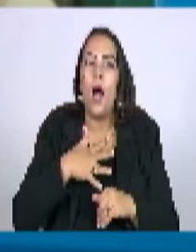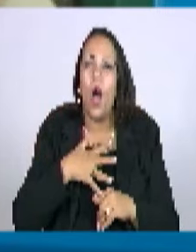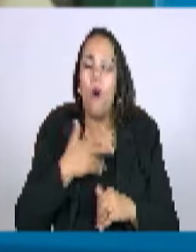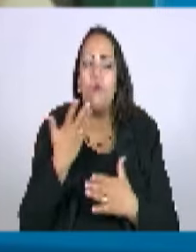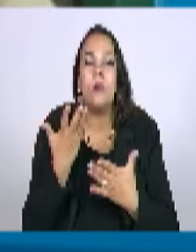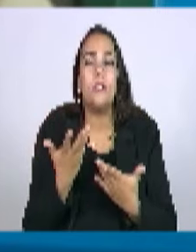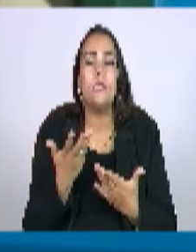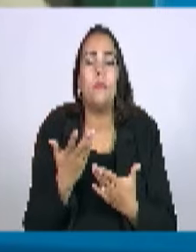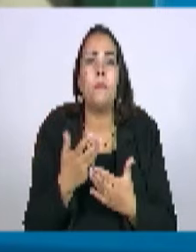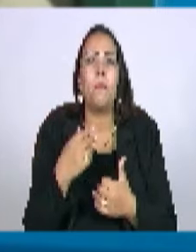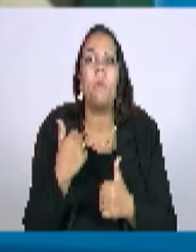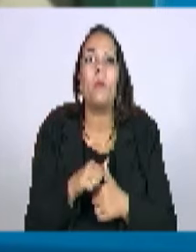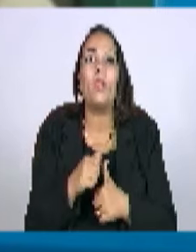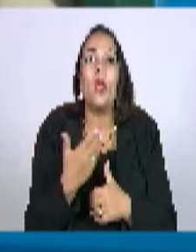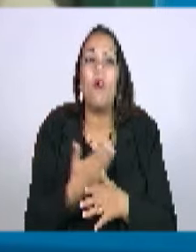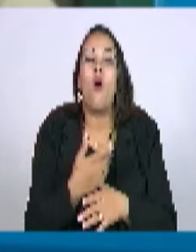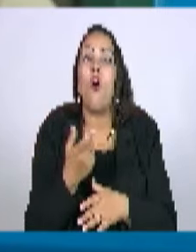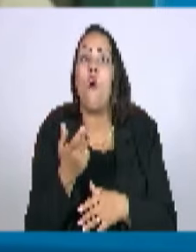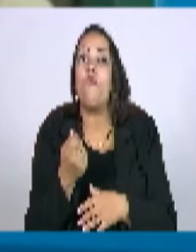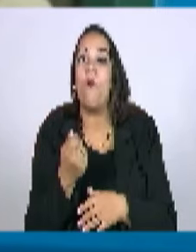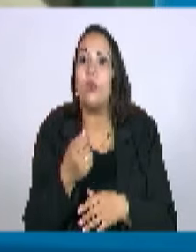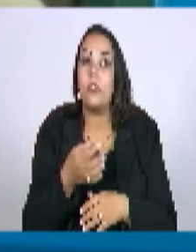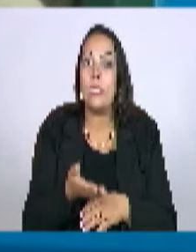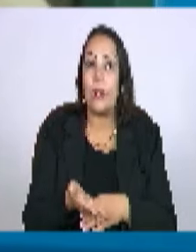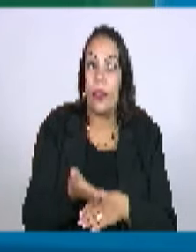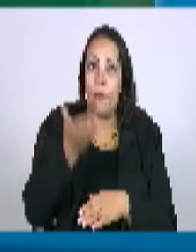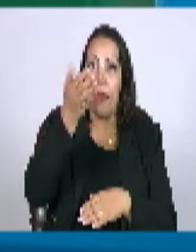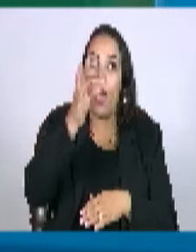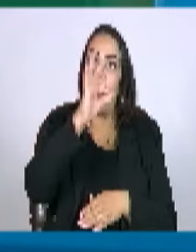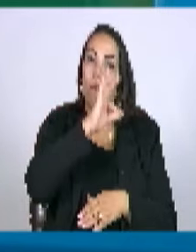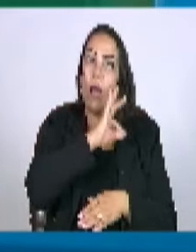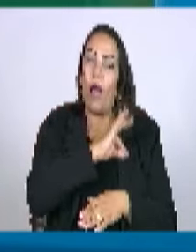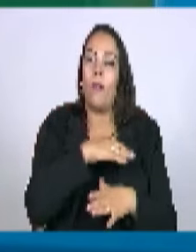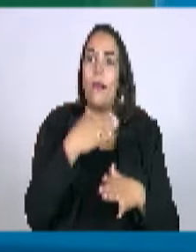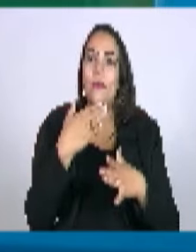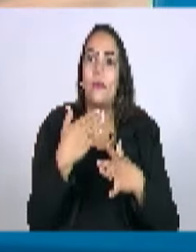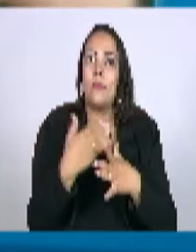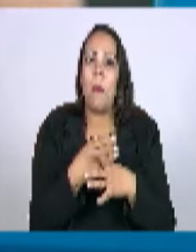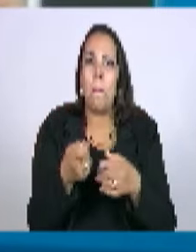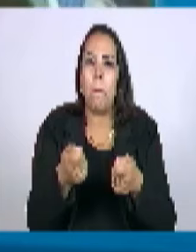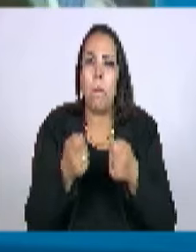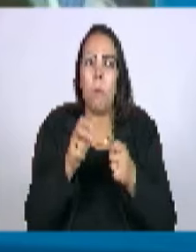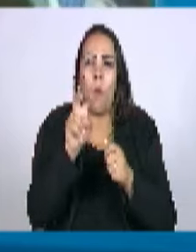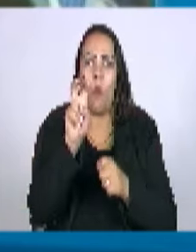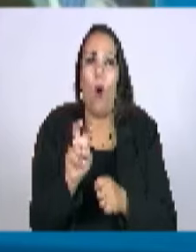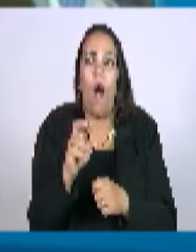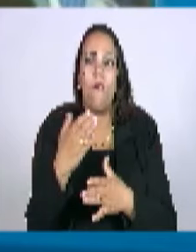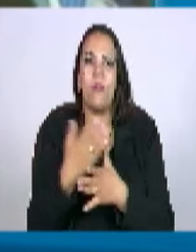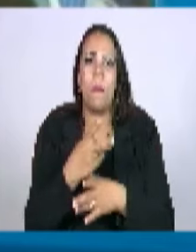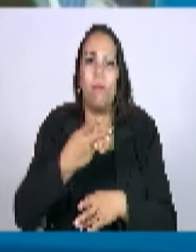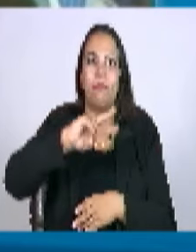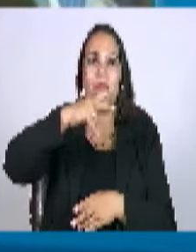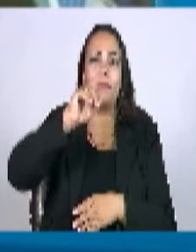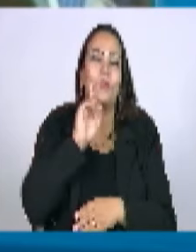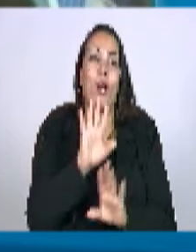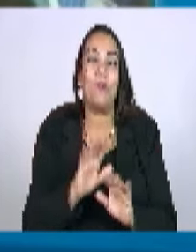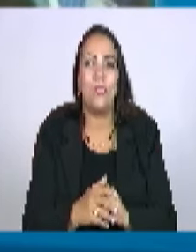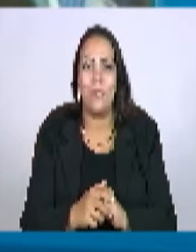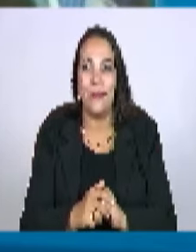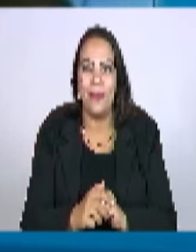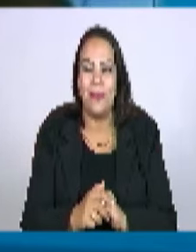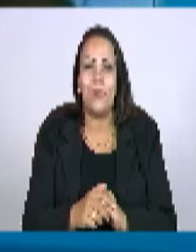يبقي على ارتفاع اسعار الفائده حتى يكبح جماح التضخم يعني يخلي